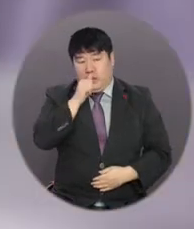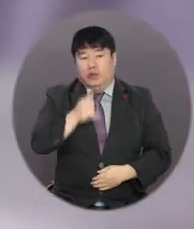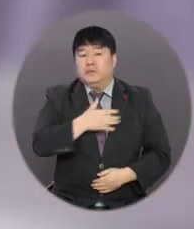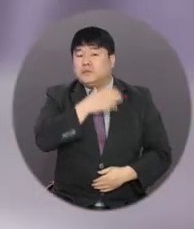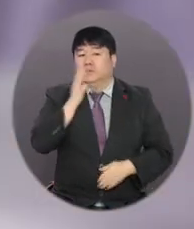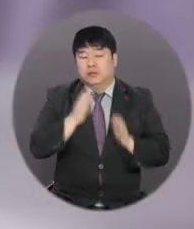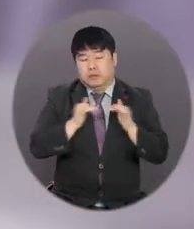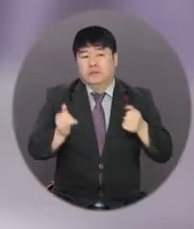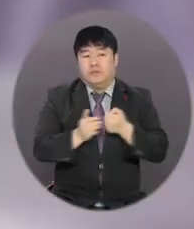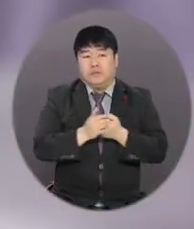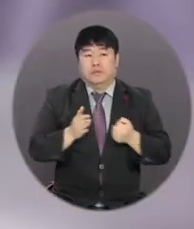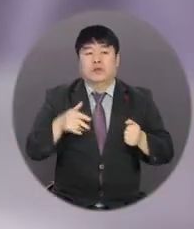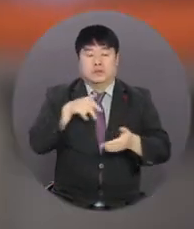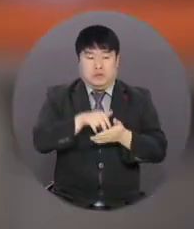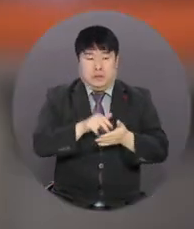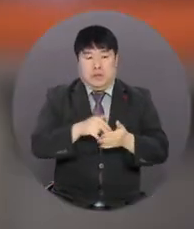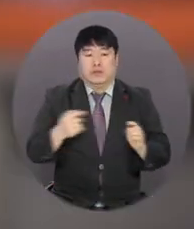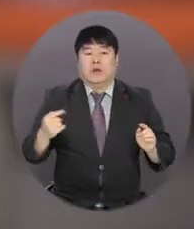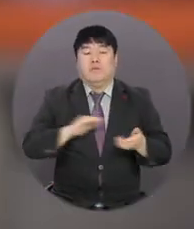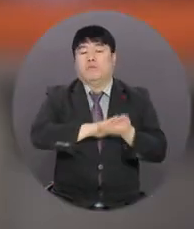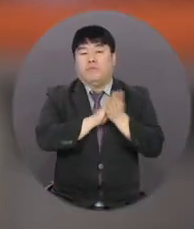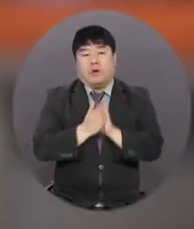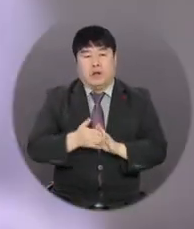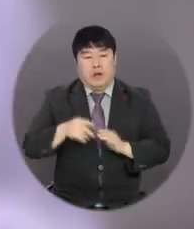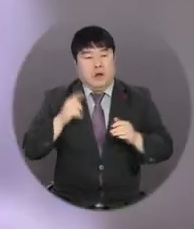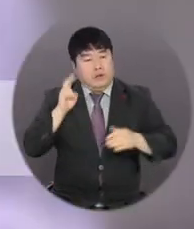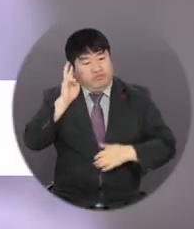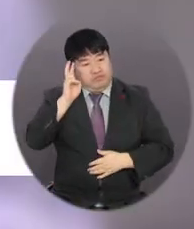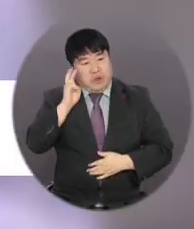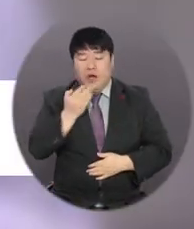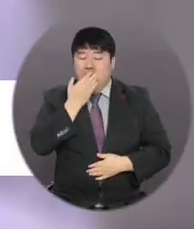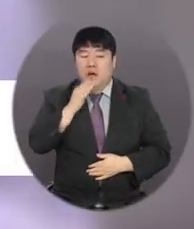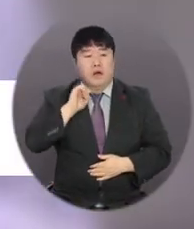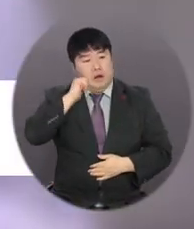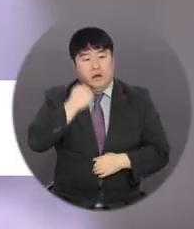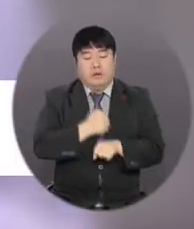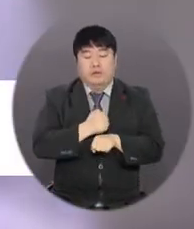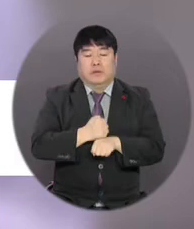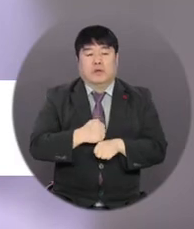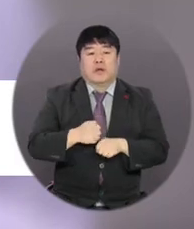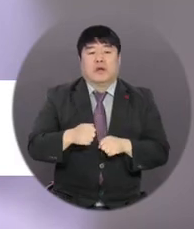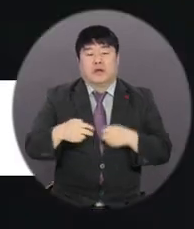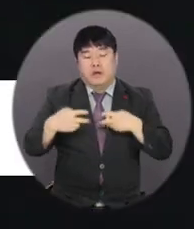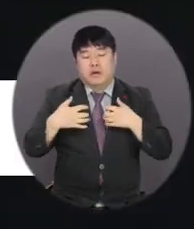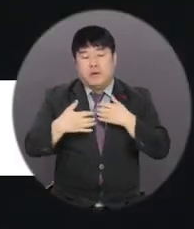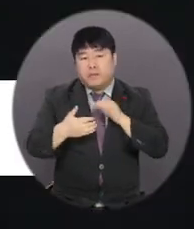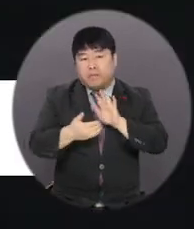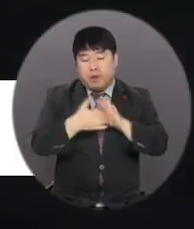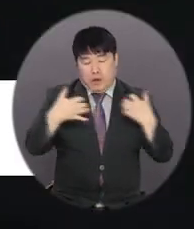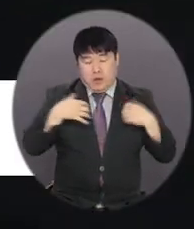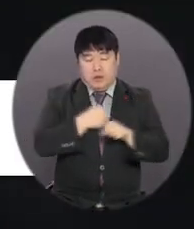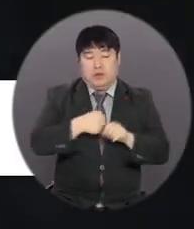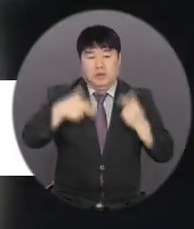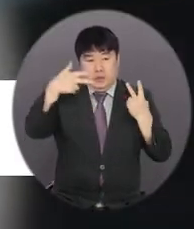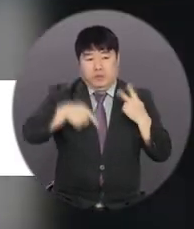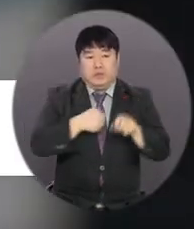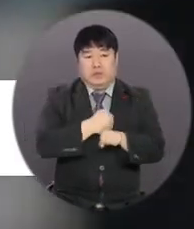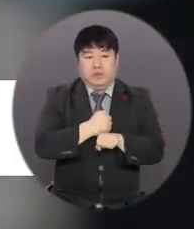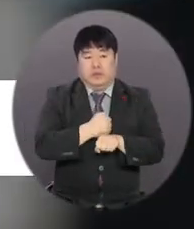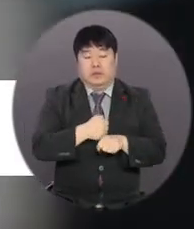고령자여서 섣불리 상태 변화를 예측할 수도 없습니다. 방역당국은 2주마다 했던 전수검사를 일주일 단위로